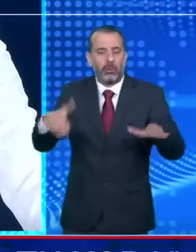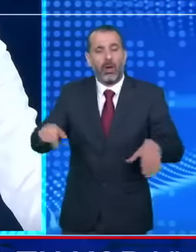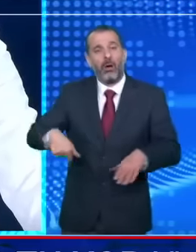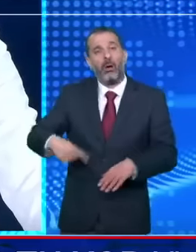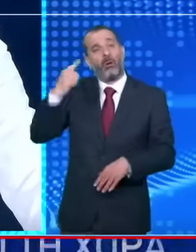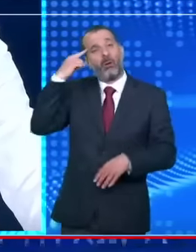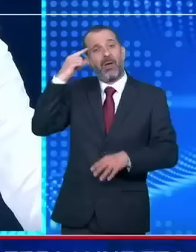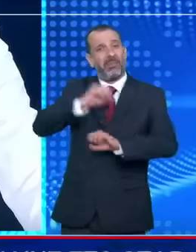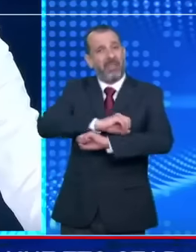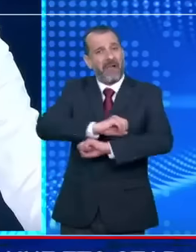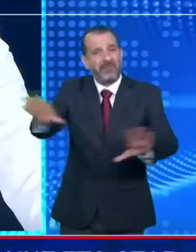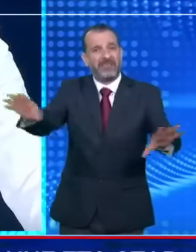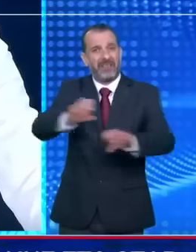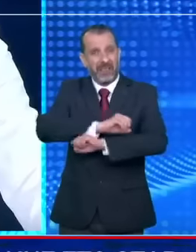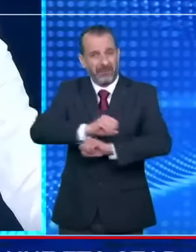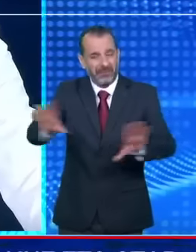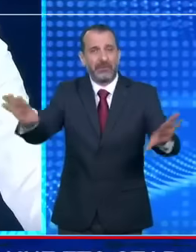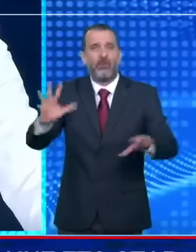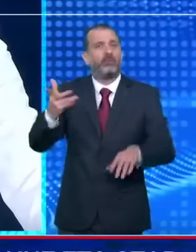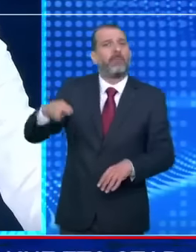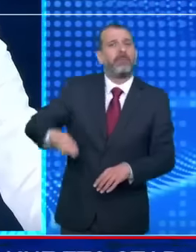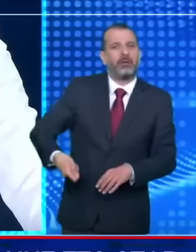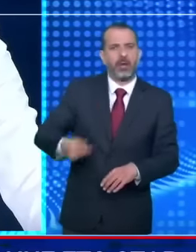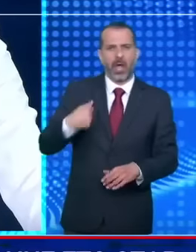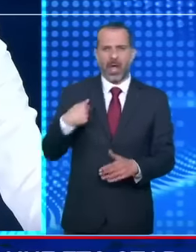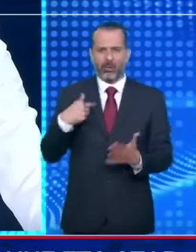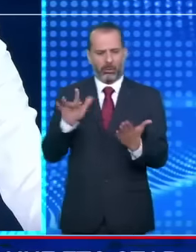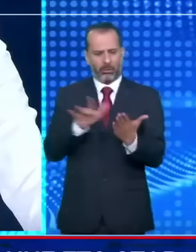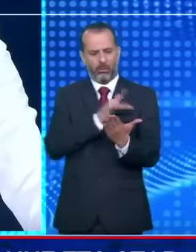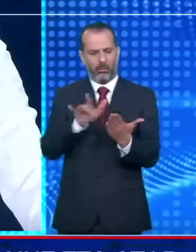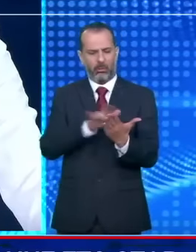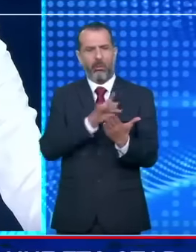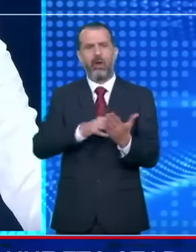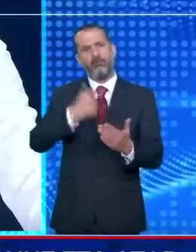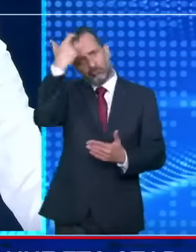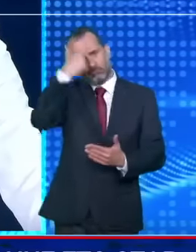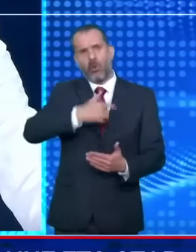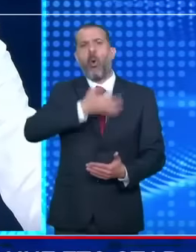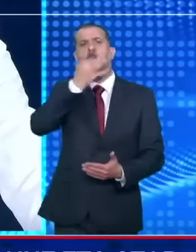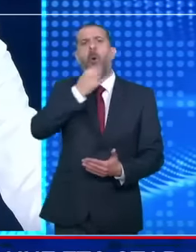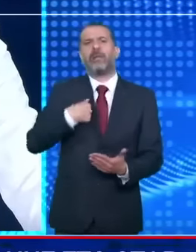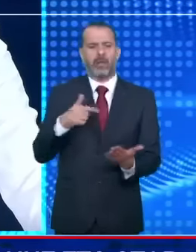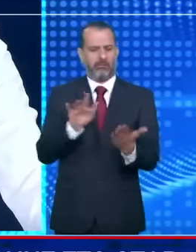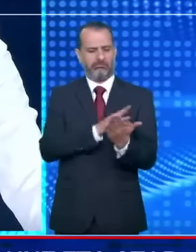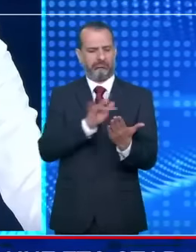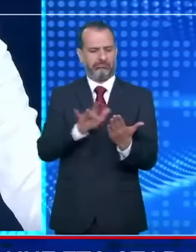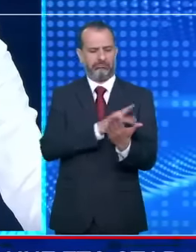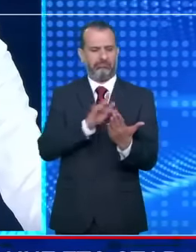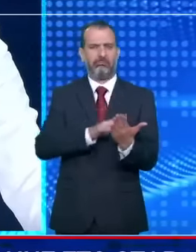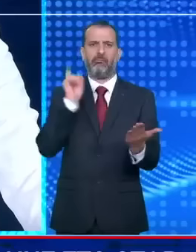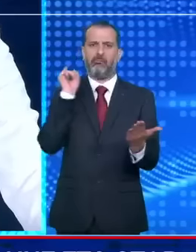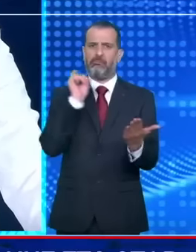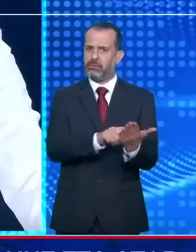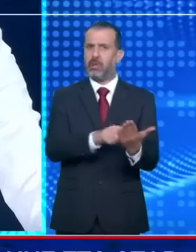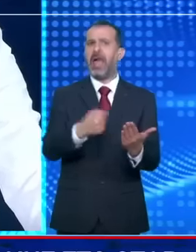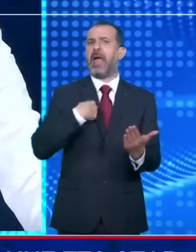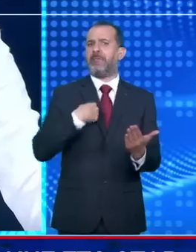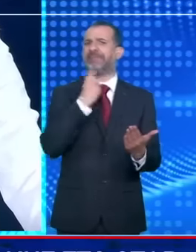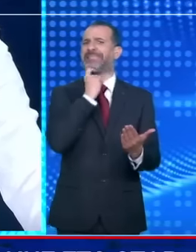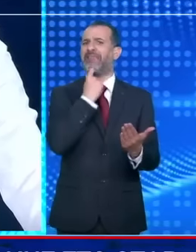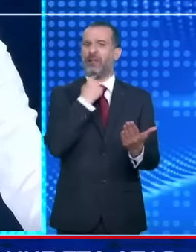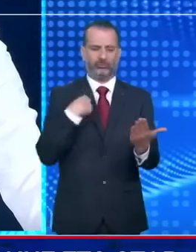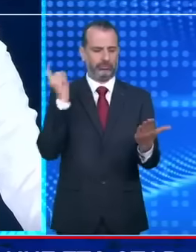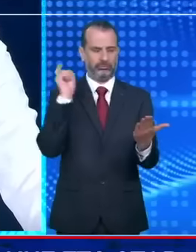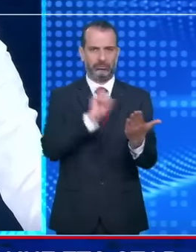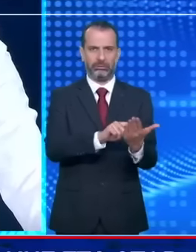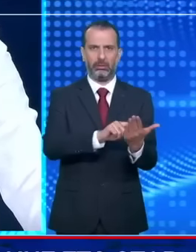αυτές τις διαφημίσεις? Βλέπω ομιλία μου, πατάω στο τάμπλετ μου, ξέρεις, στο κινητό μου, να δω ομιλία μου. Και πριν καλά-καλά μπορώ να δω την